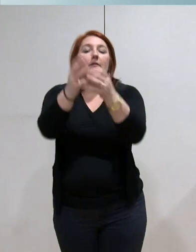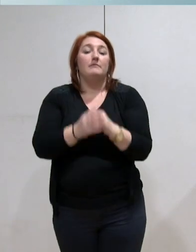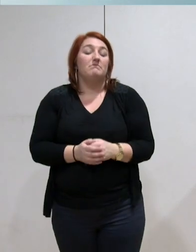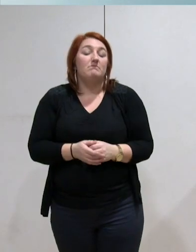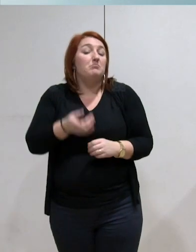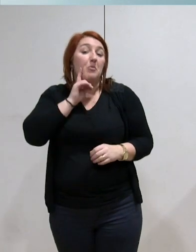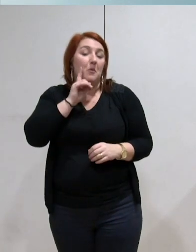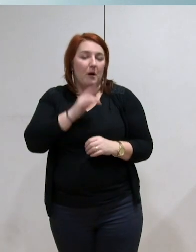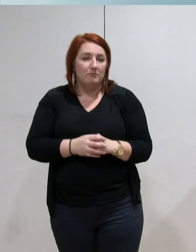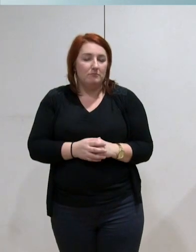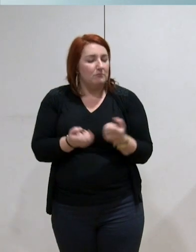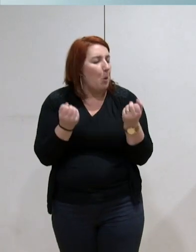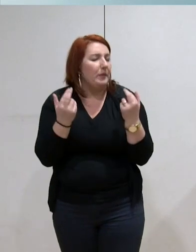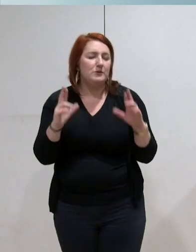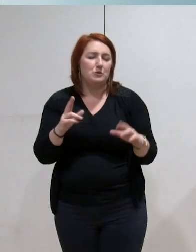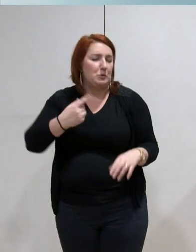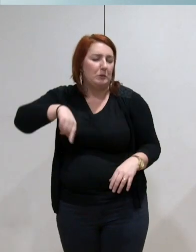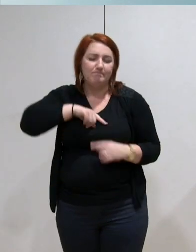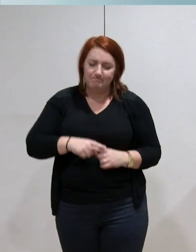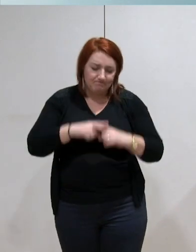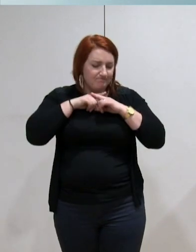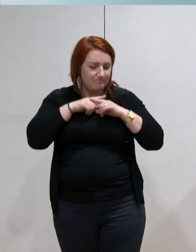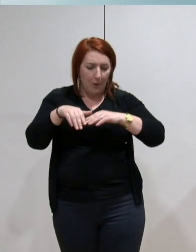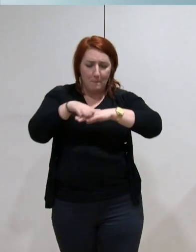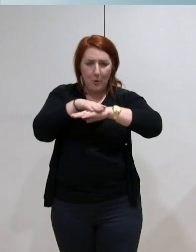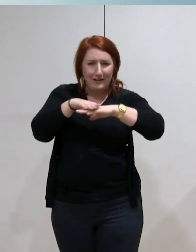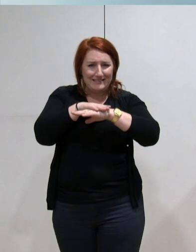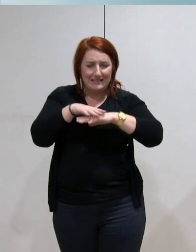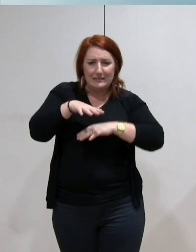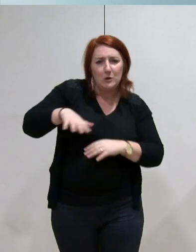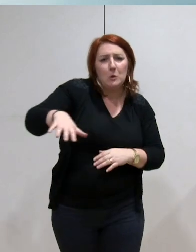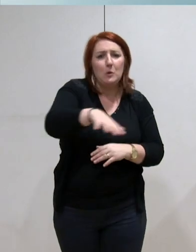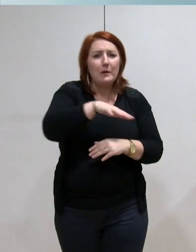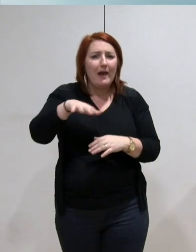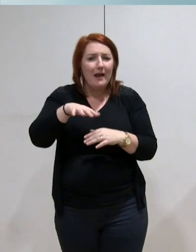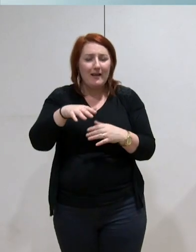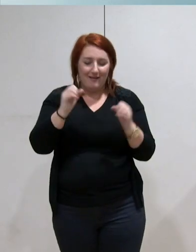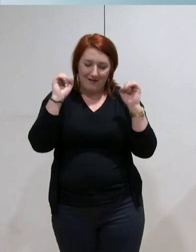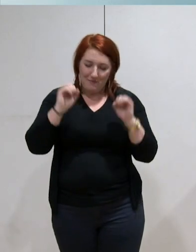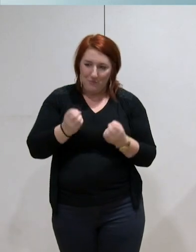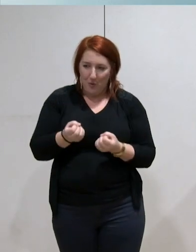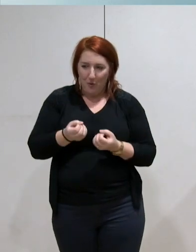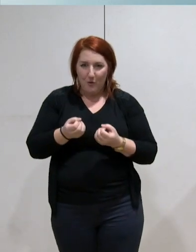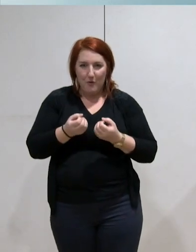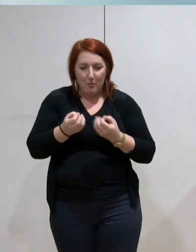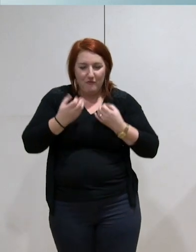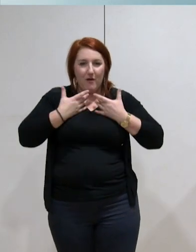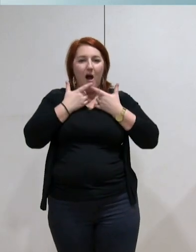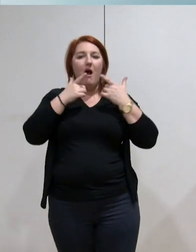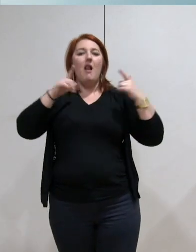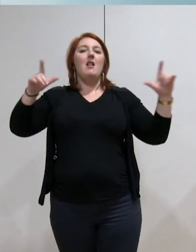local peuvent nous permettre de nous rendre finalement plus libre et j'aurais